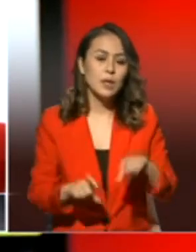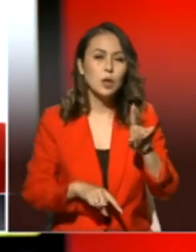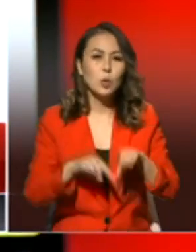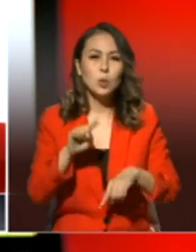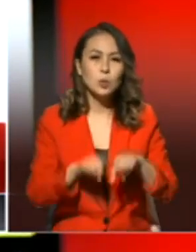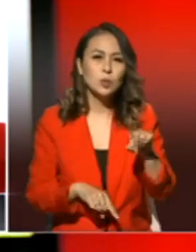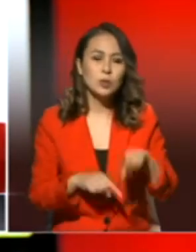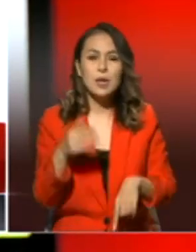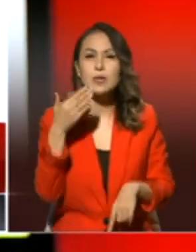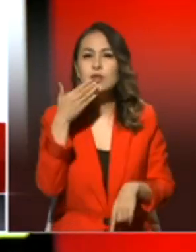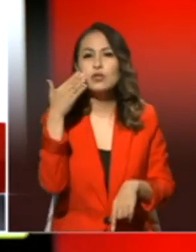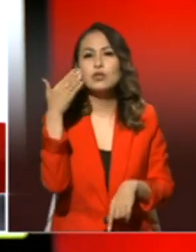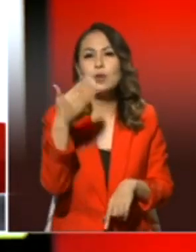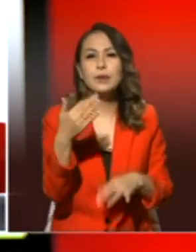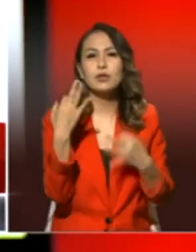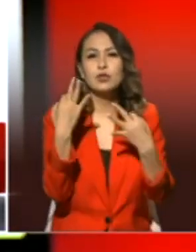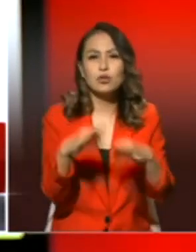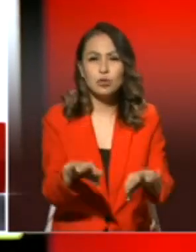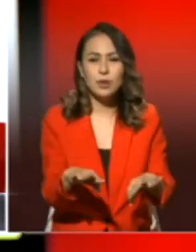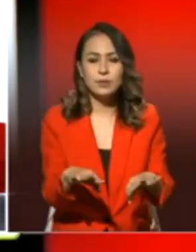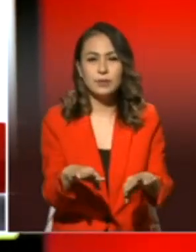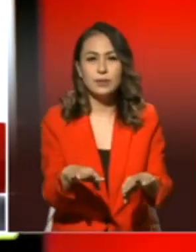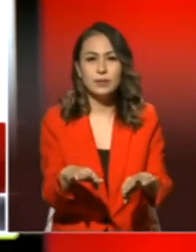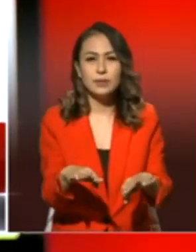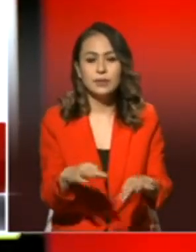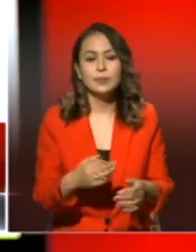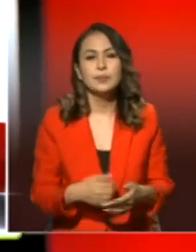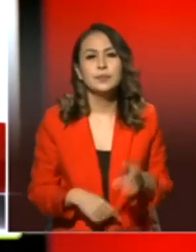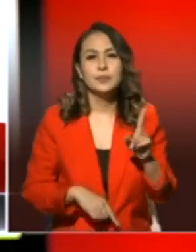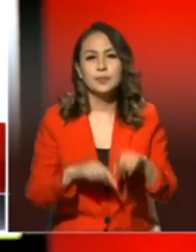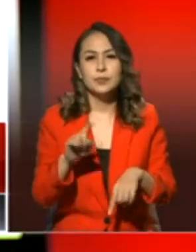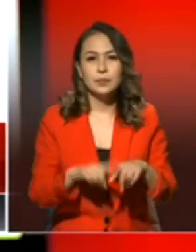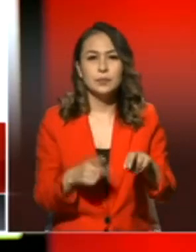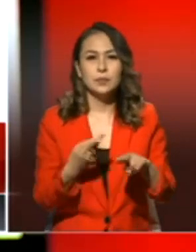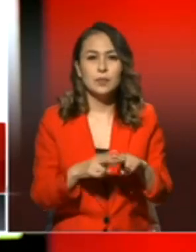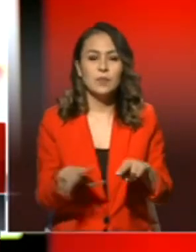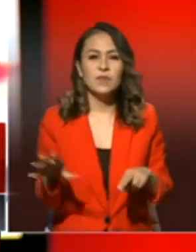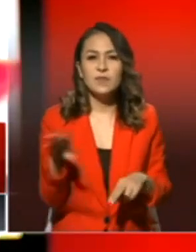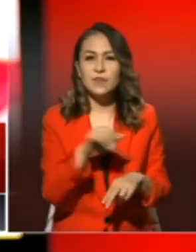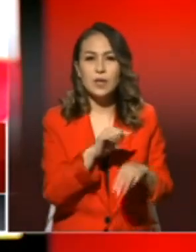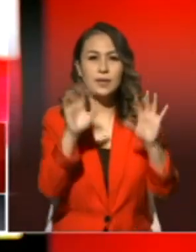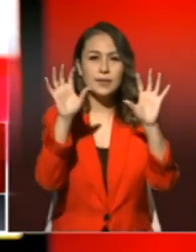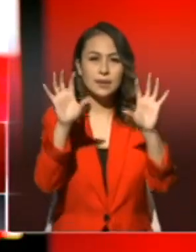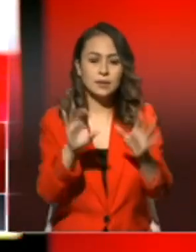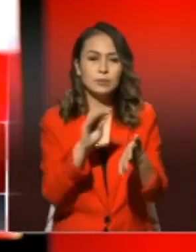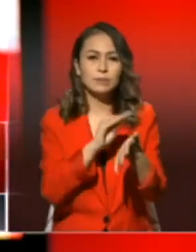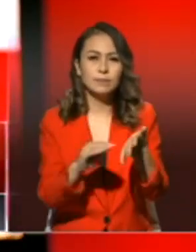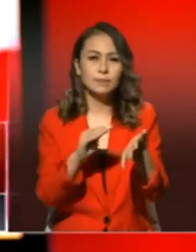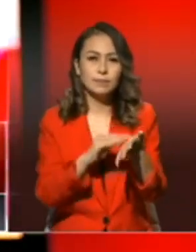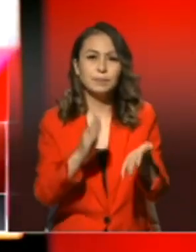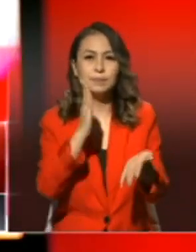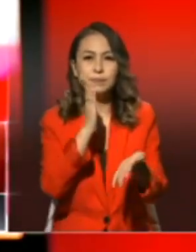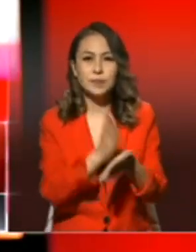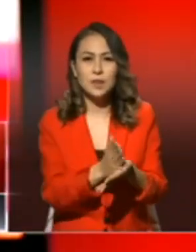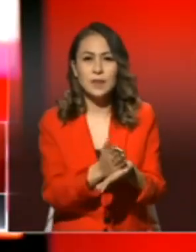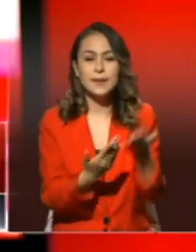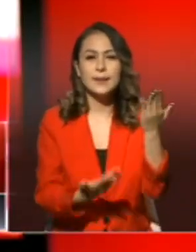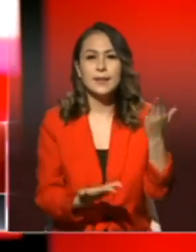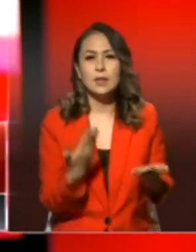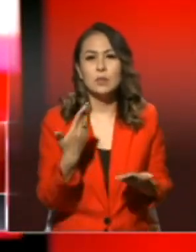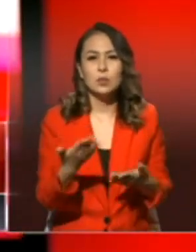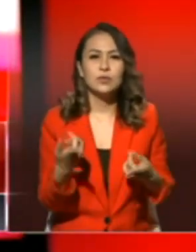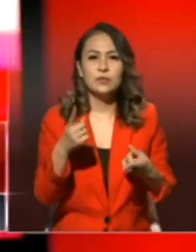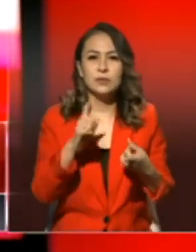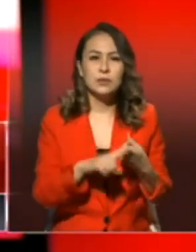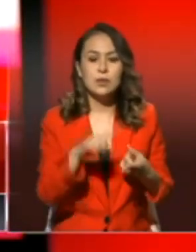туыстарынан сұрайды. Иә, рұқсат сұрайды. Ол осы барлық заңнамада көрсетілген. Сондықтан тек қана осы